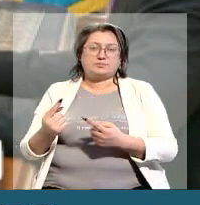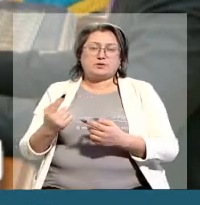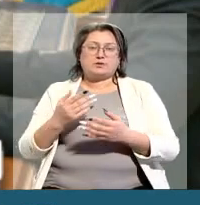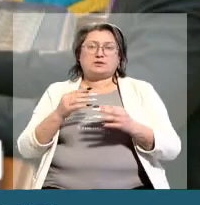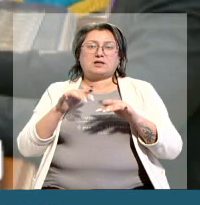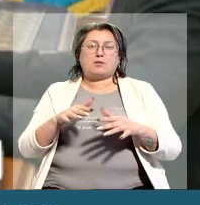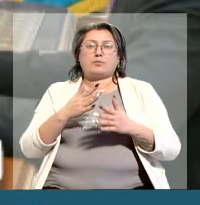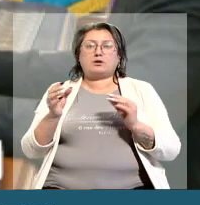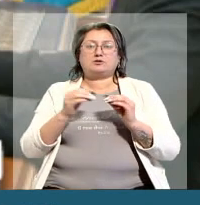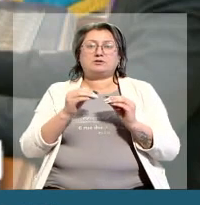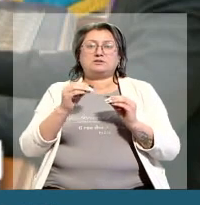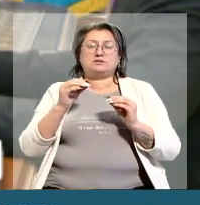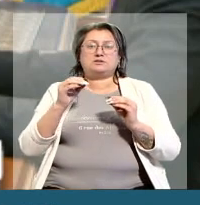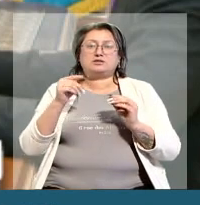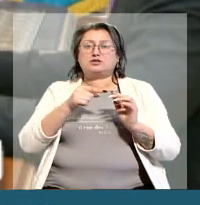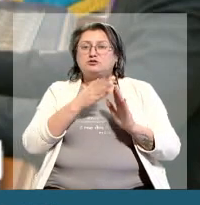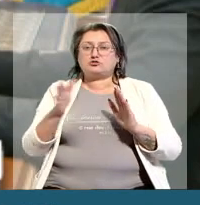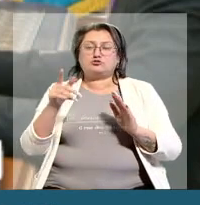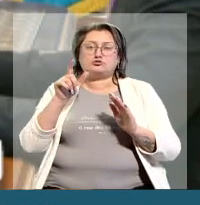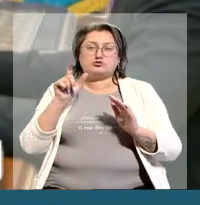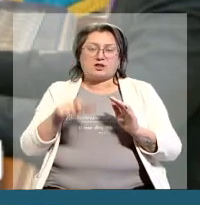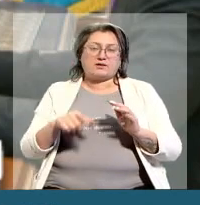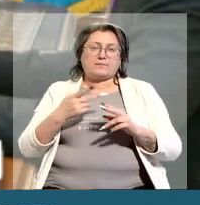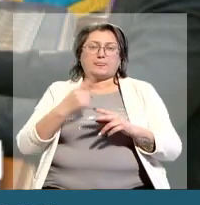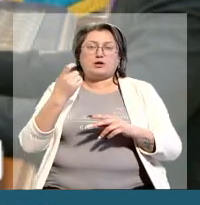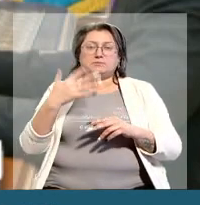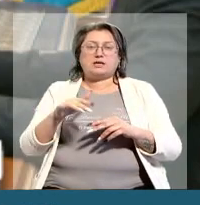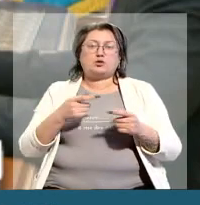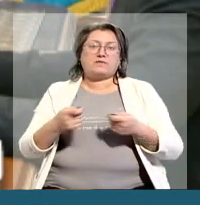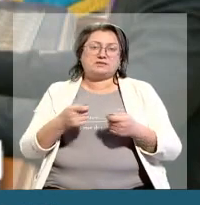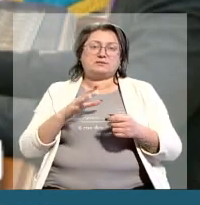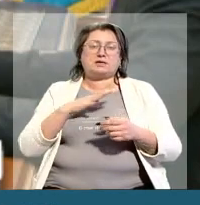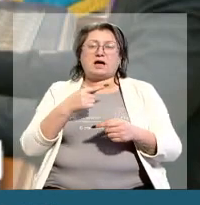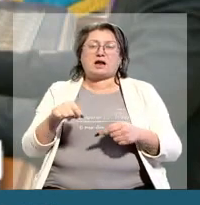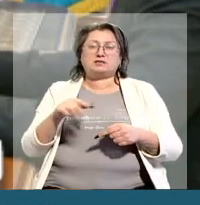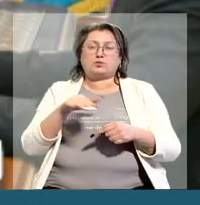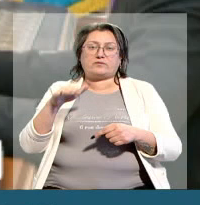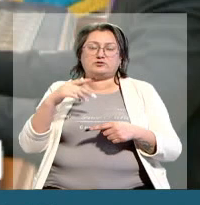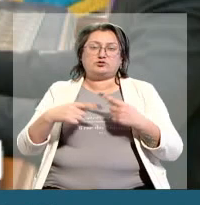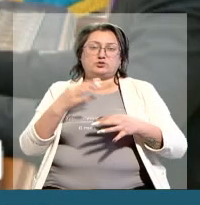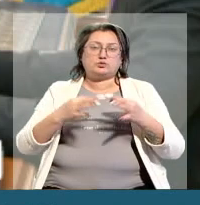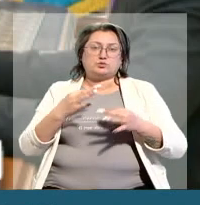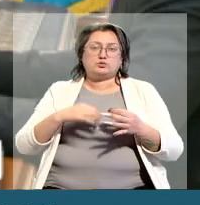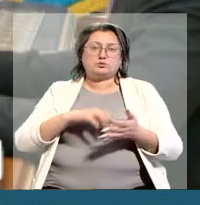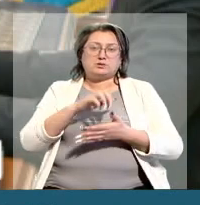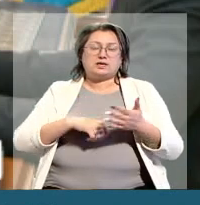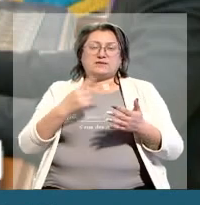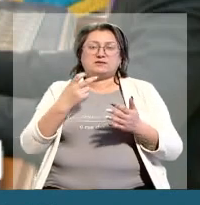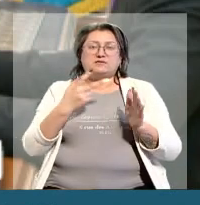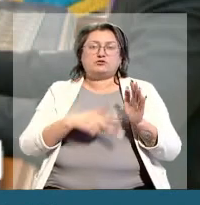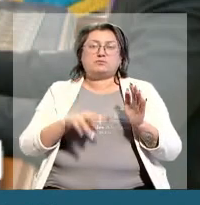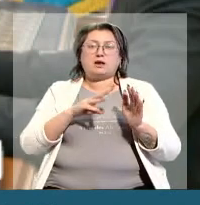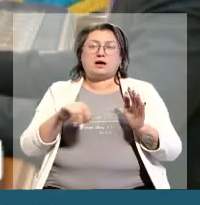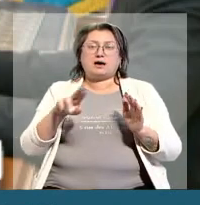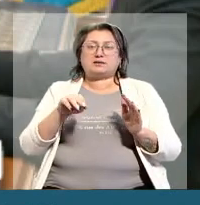ісі әшкере болды. Оның 150-ден астамы түрлі деңгейдегі басшылар. Олардан сот арқылы 280 миллиард теңгеден